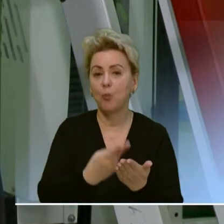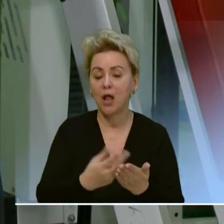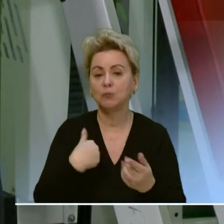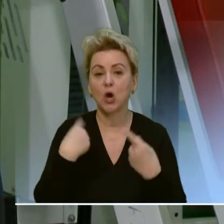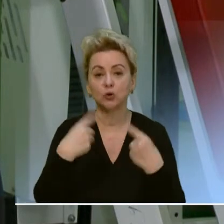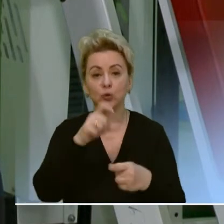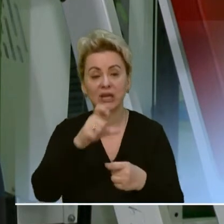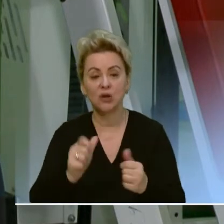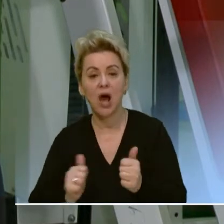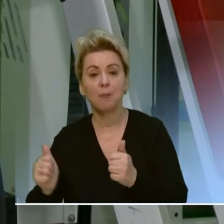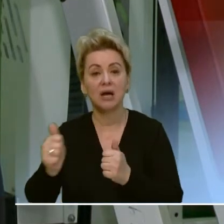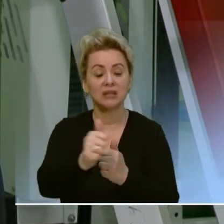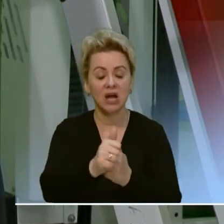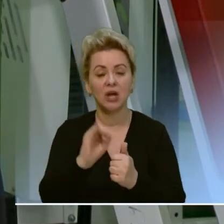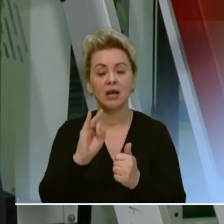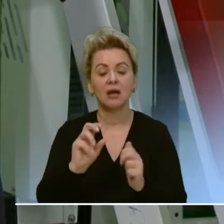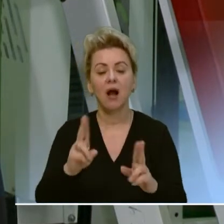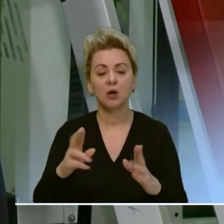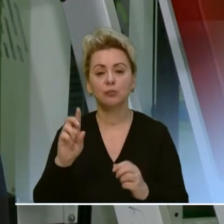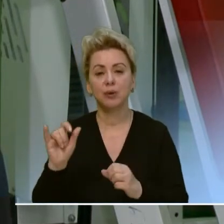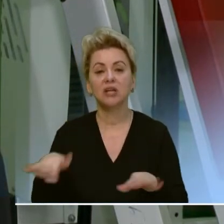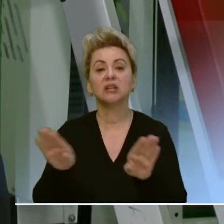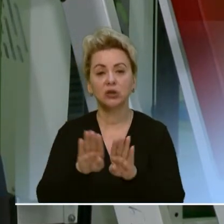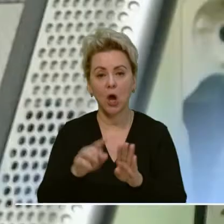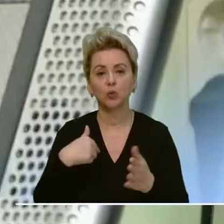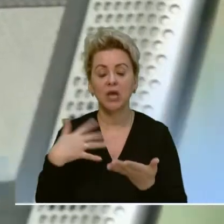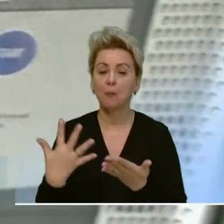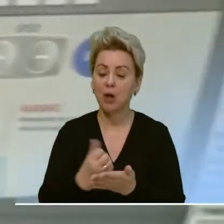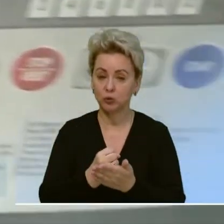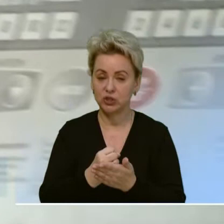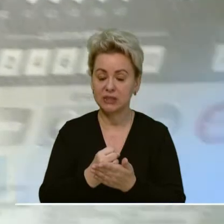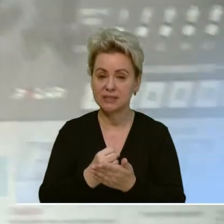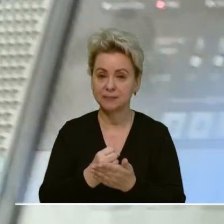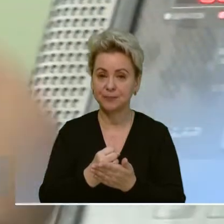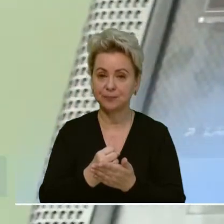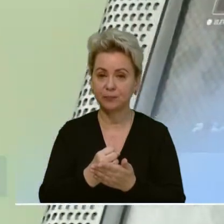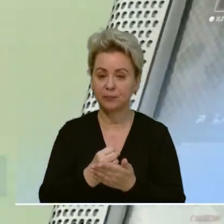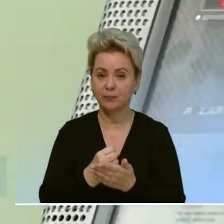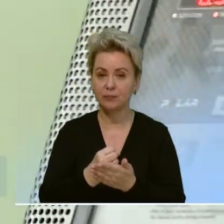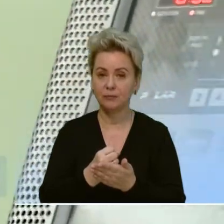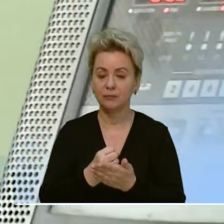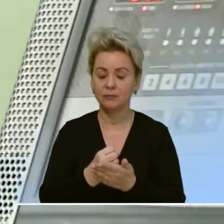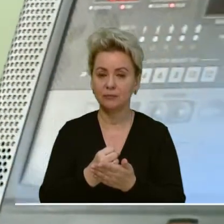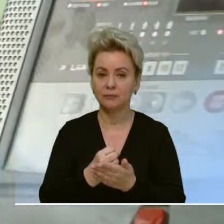другие люди обогнали. И как бы вот так вот у меня получилось.